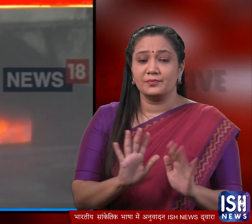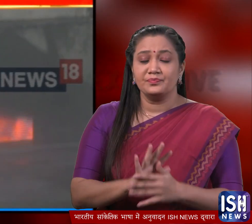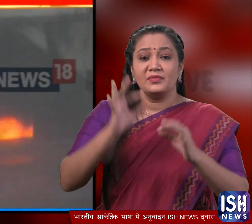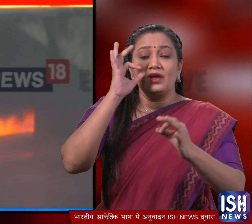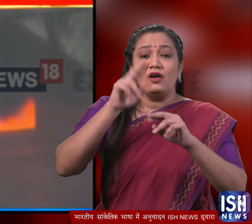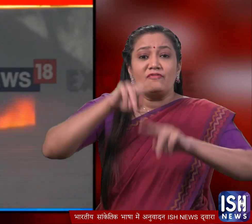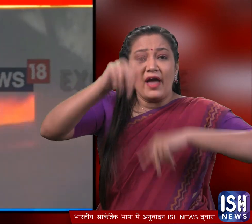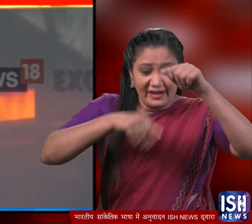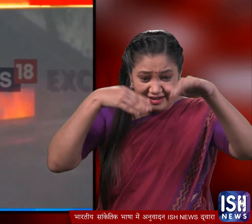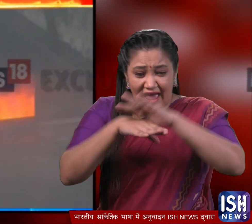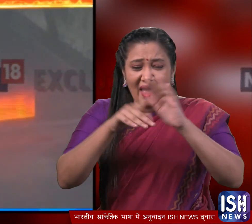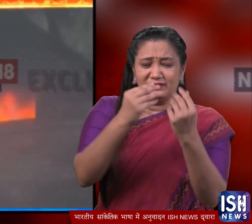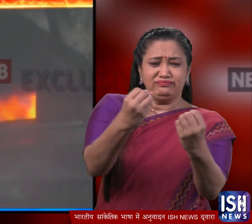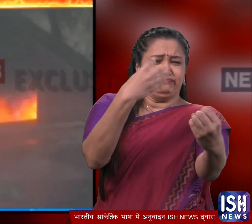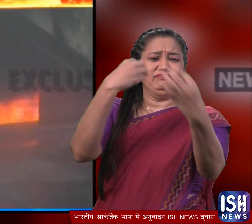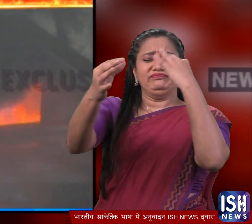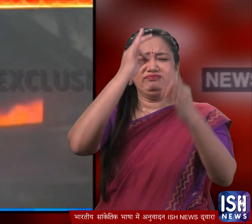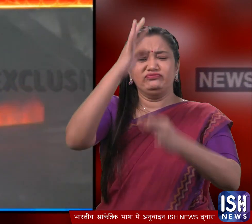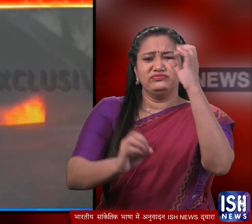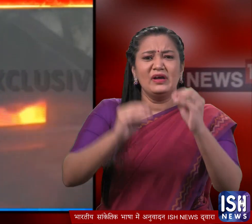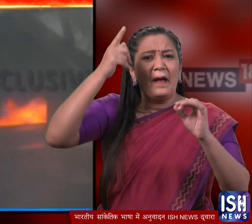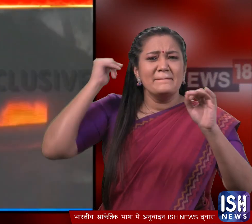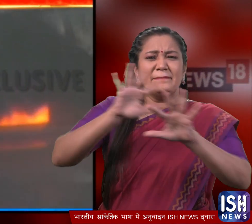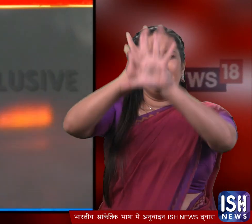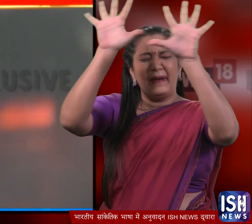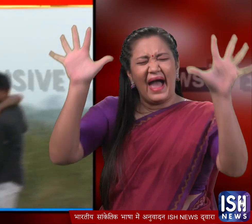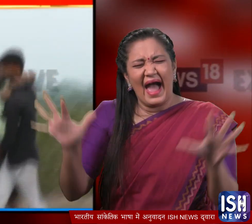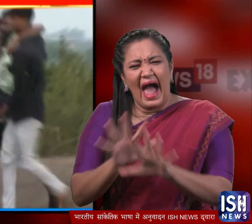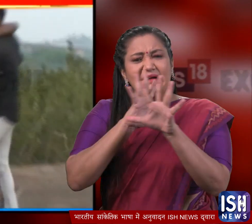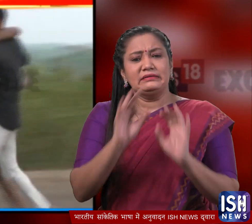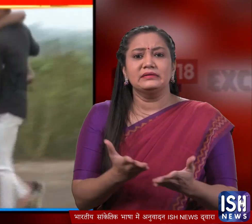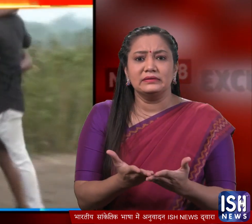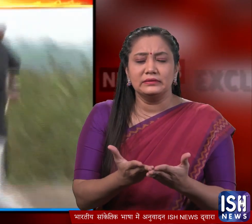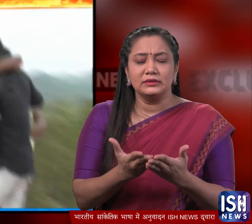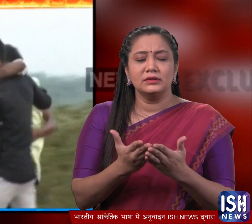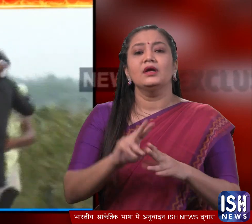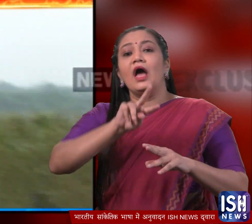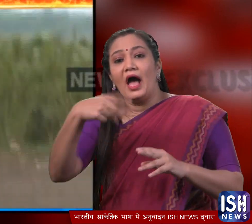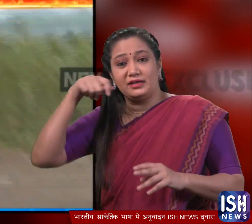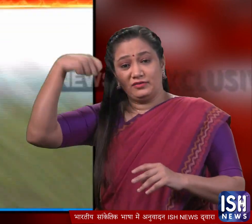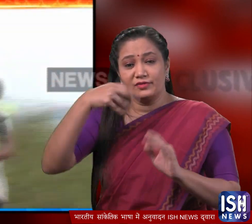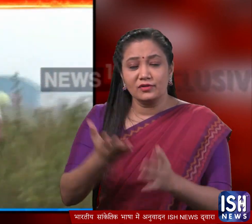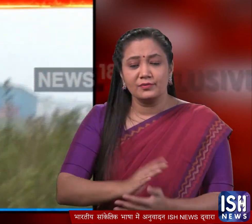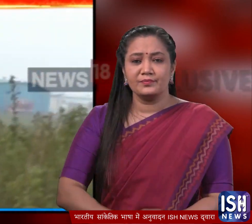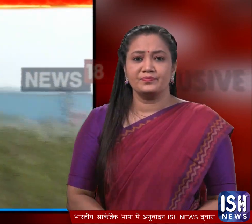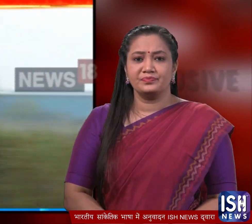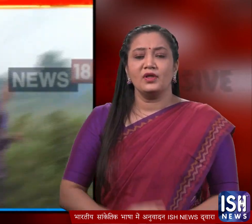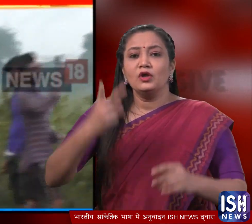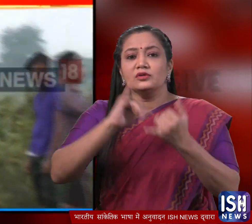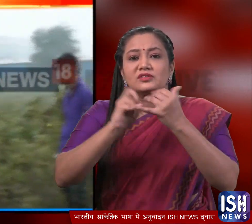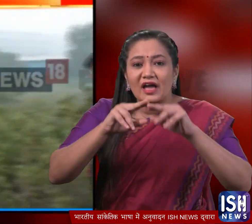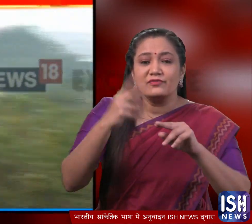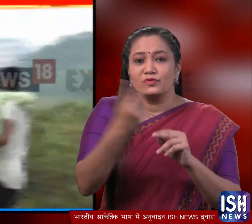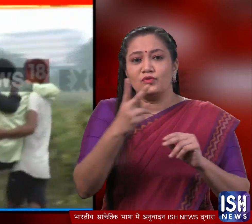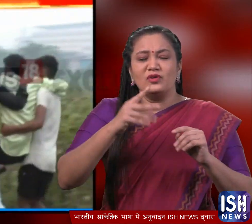क्योंकि फैक्ट्री के अंदर से लपटें उठ रही थी और उसके चारों तरफ धुएं का कब्जा था। इस हादसे की सामने आई एक दूसरी तस्वीर में फैक्ट्री के 2